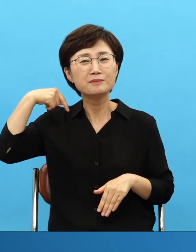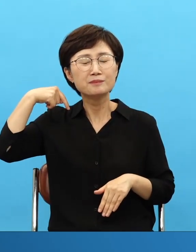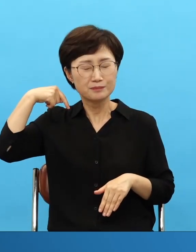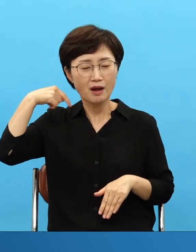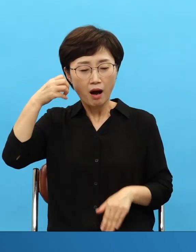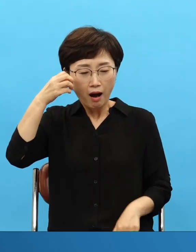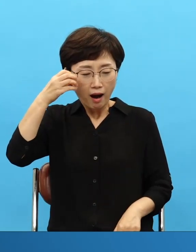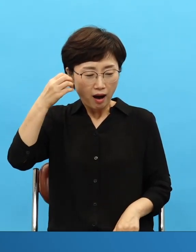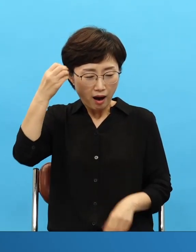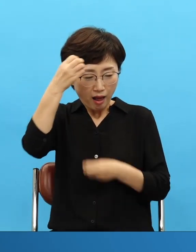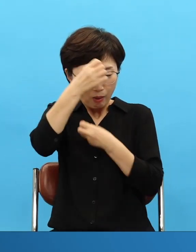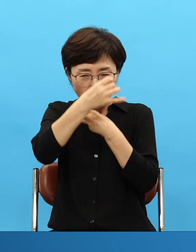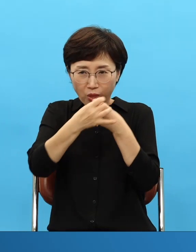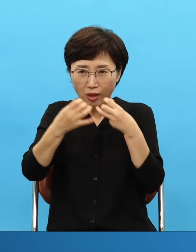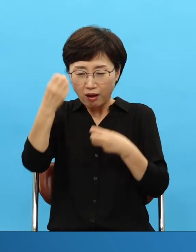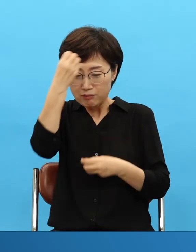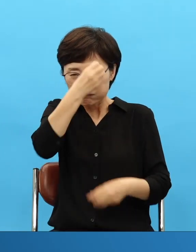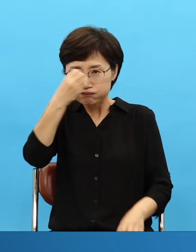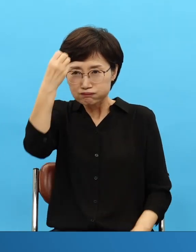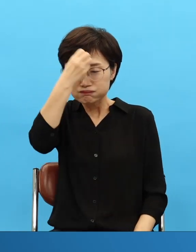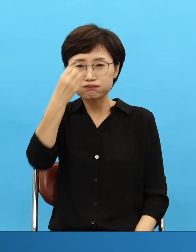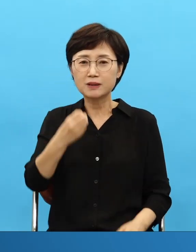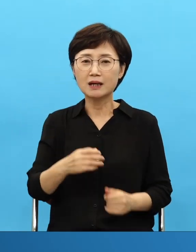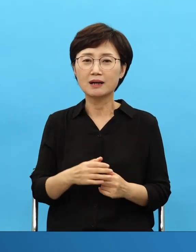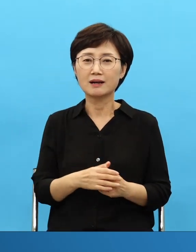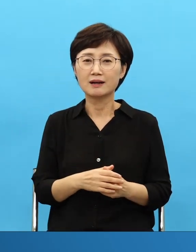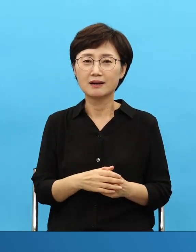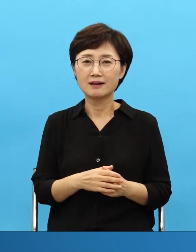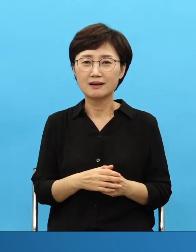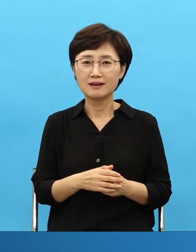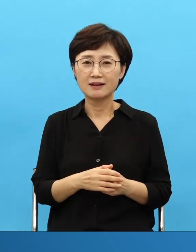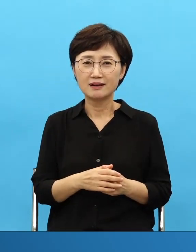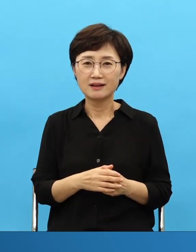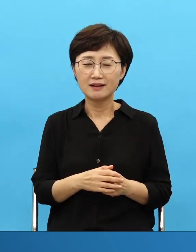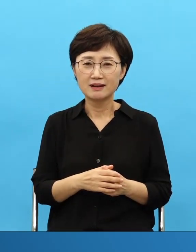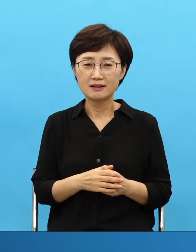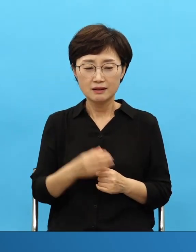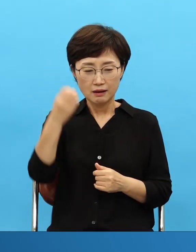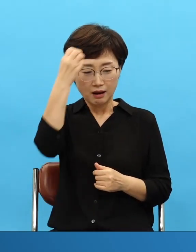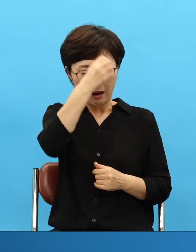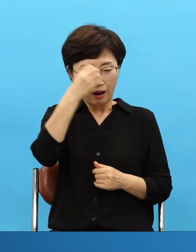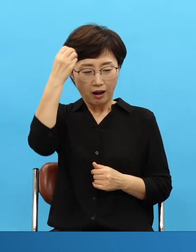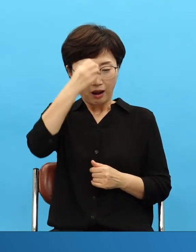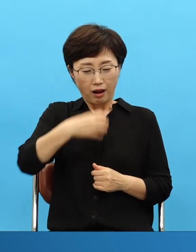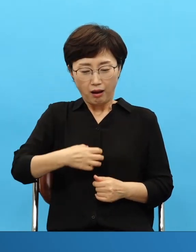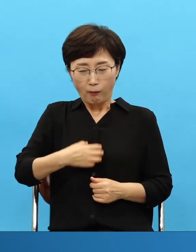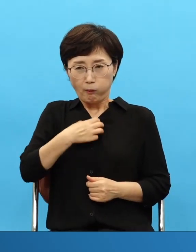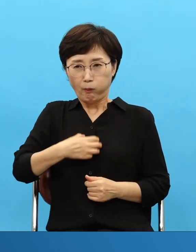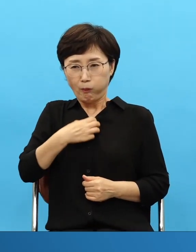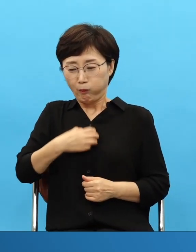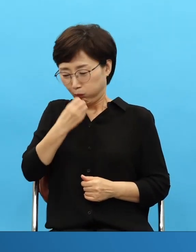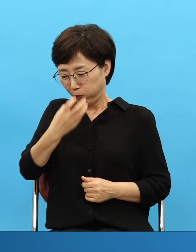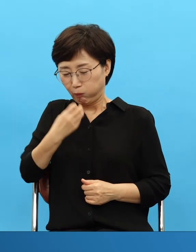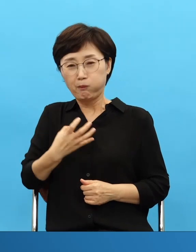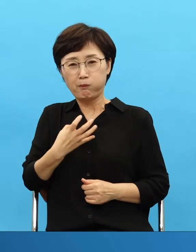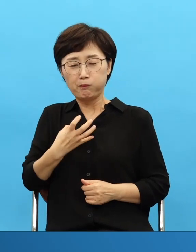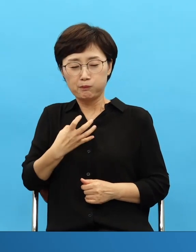it's not very bumpy at all, but I felt as though my entire 그러더만. body was swaying back and forth. 구토가 올라오는 거예요. And so I was getting